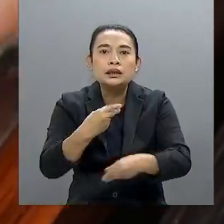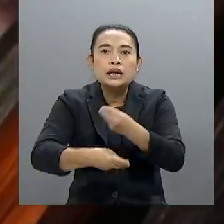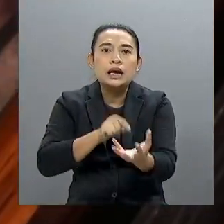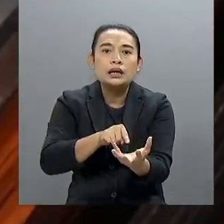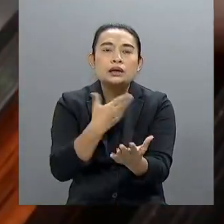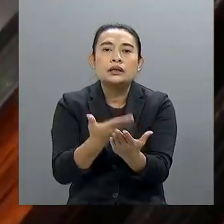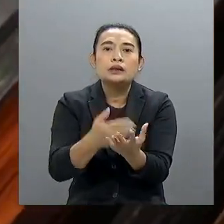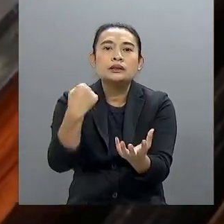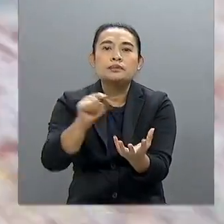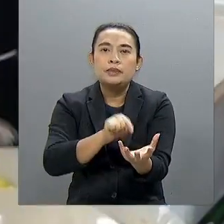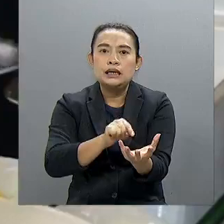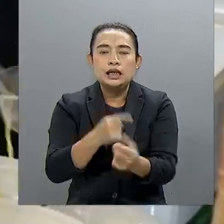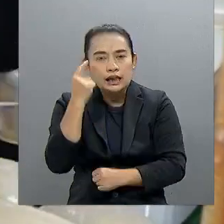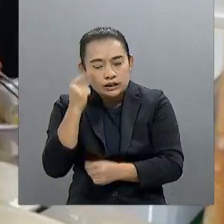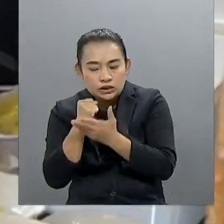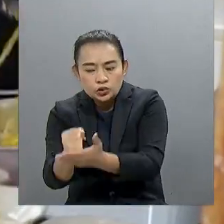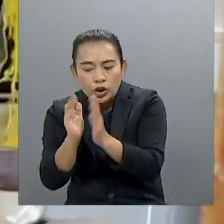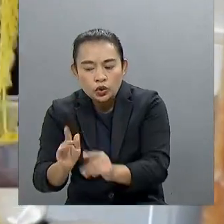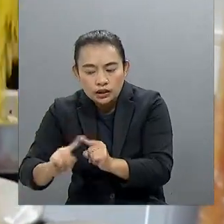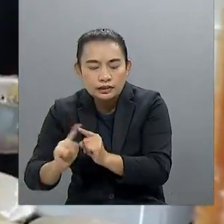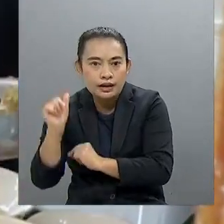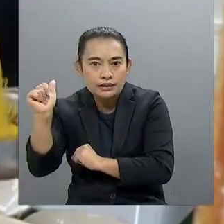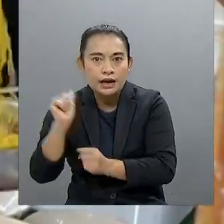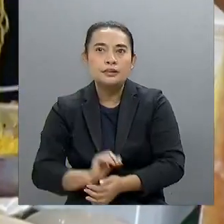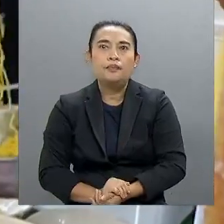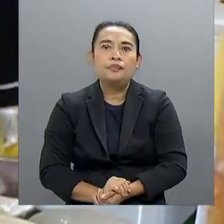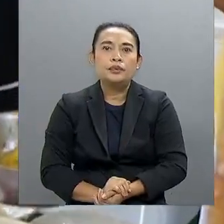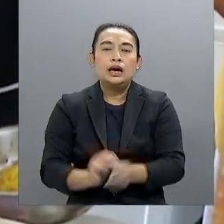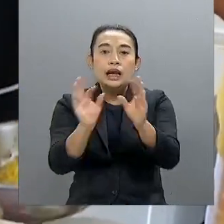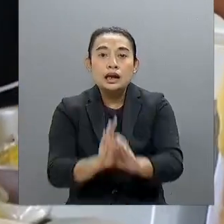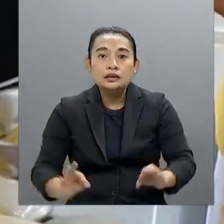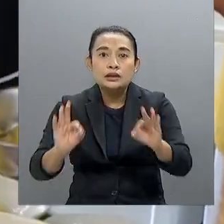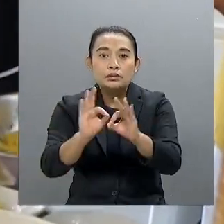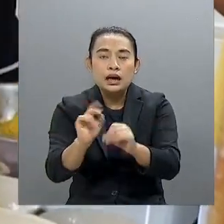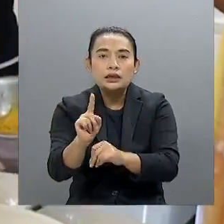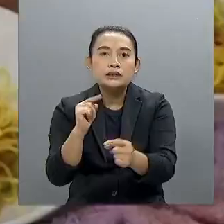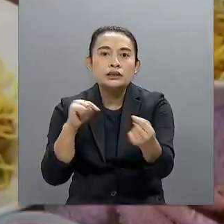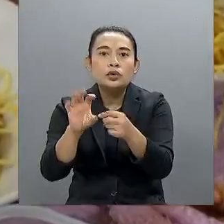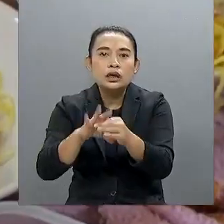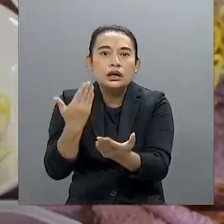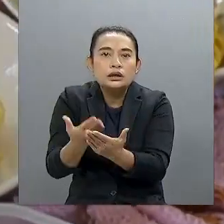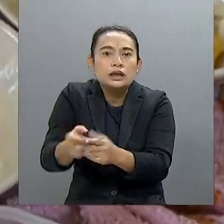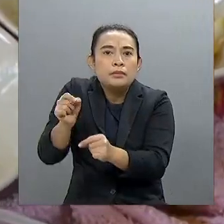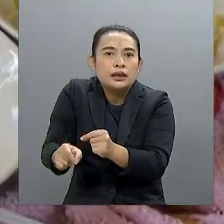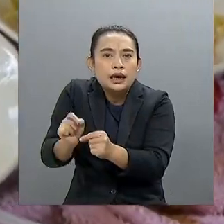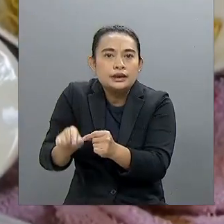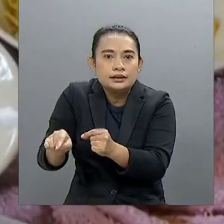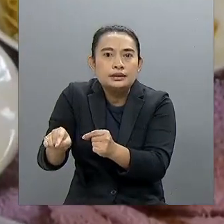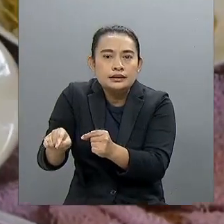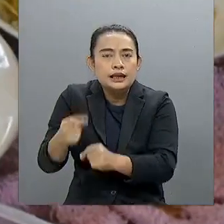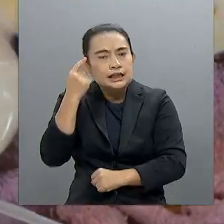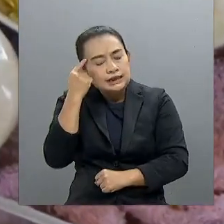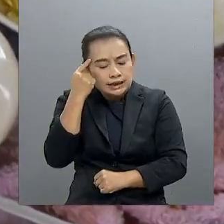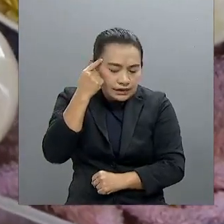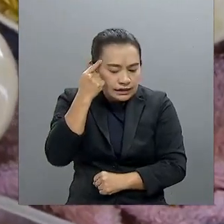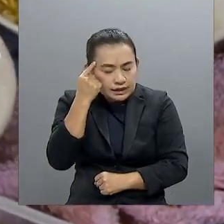ากได้และต้องถูกใจลกค้า ที่จะต้ประหยติหๆคนอย่แ นอน, ทำใหตัวเองตัสนใจปิดขายใน